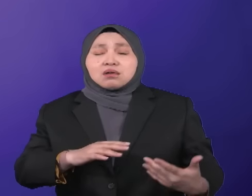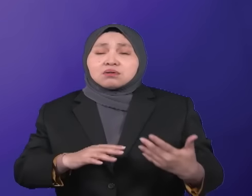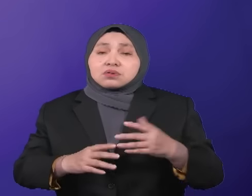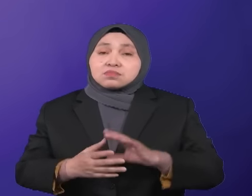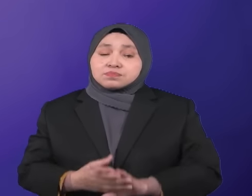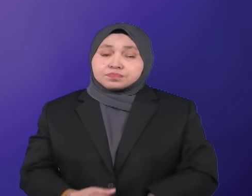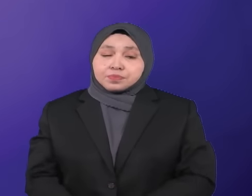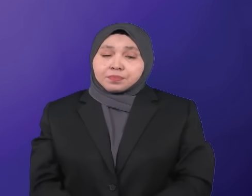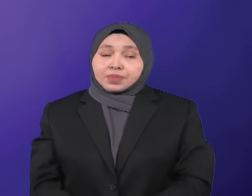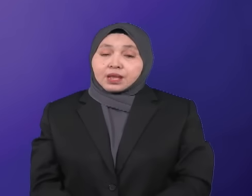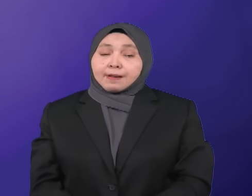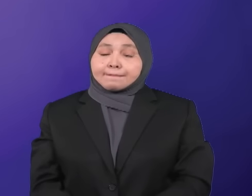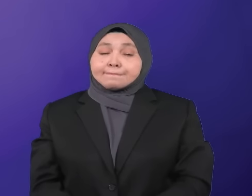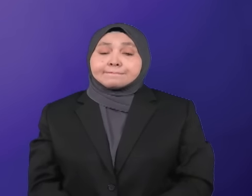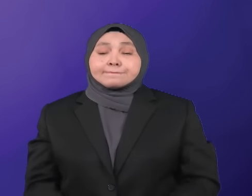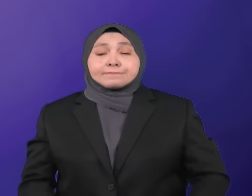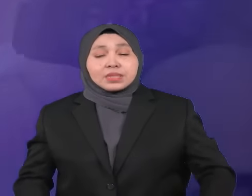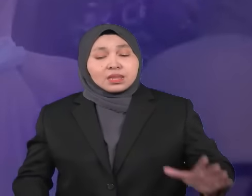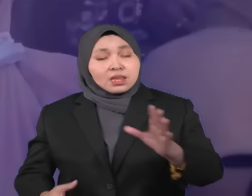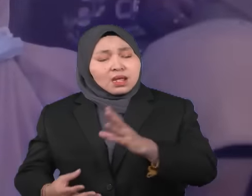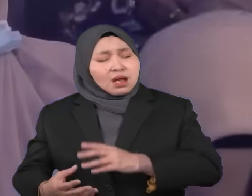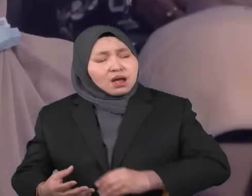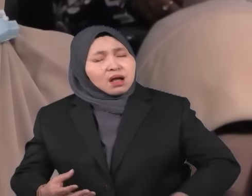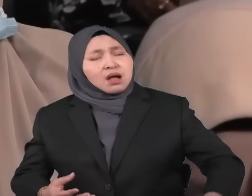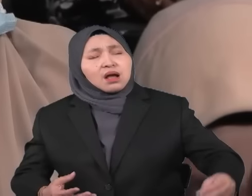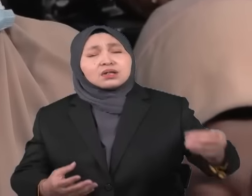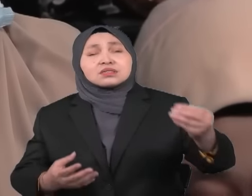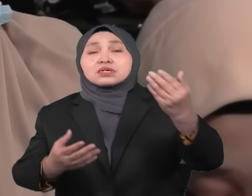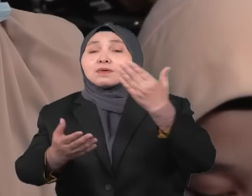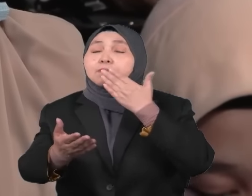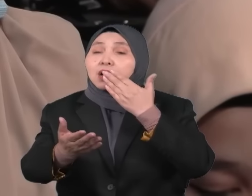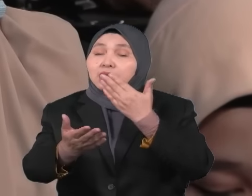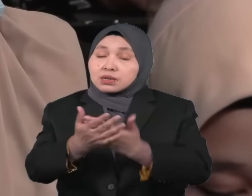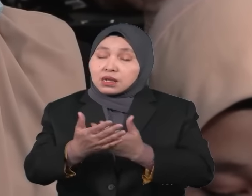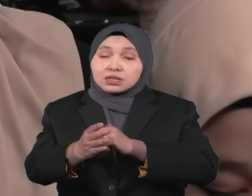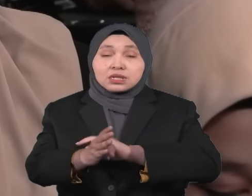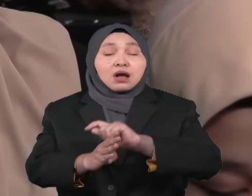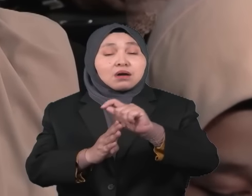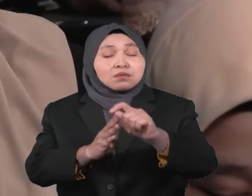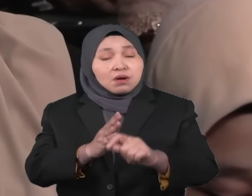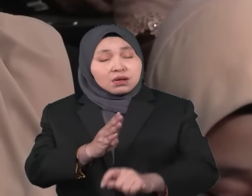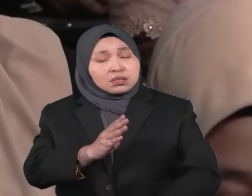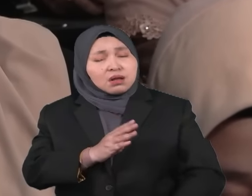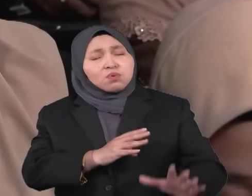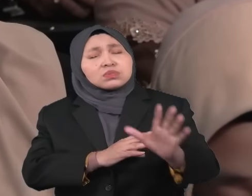النار. وفي الآخرة حسنة